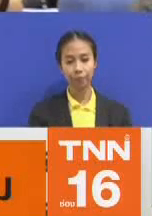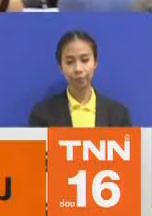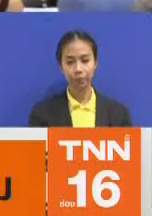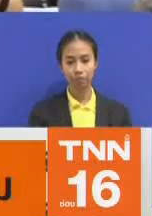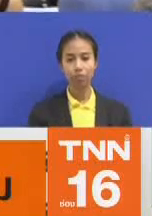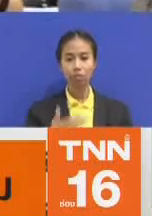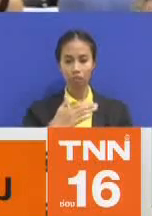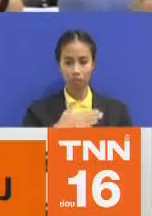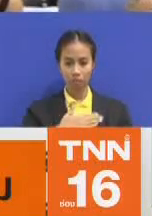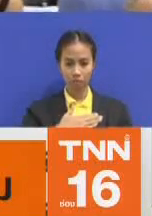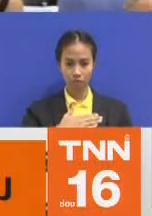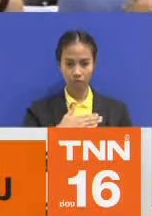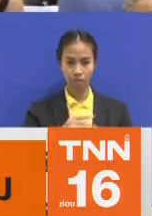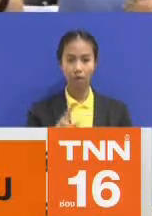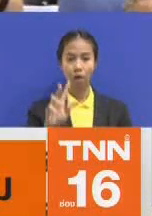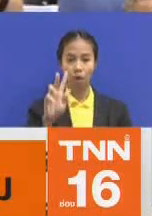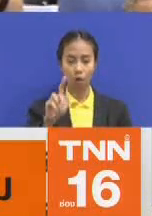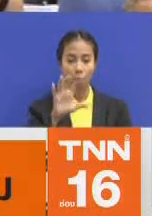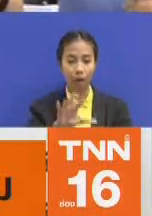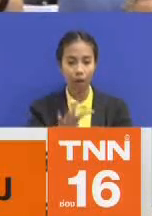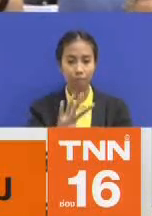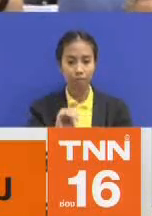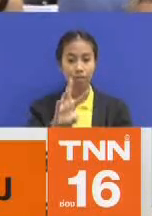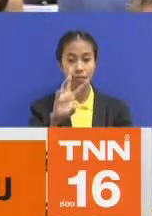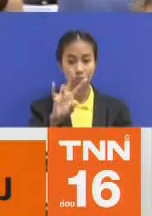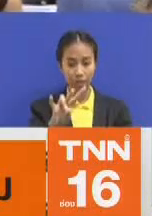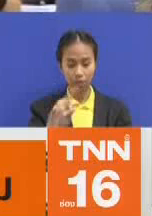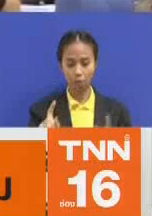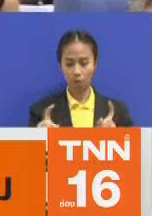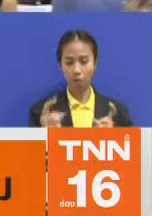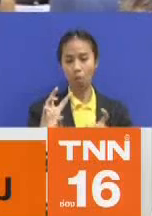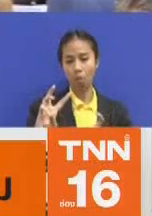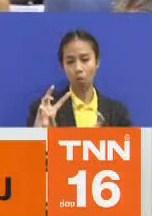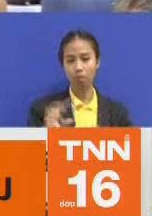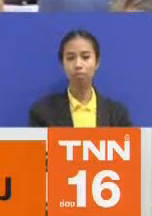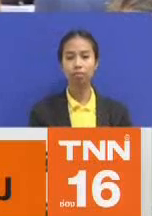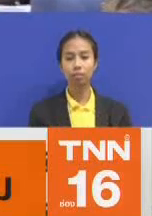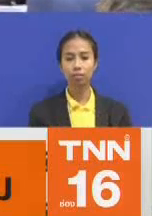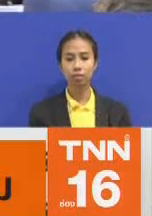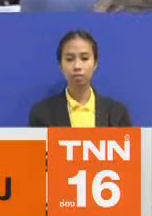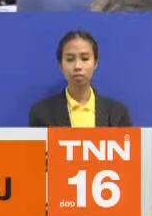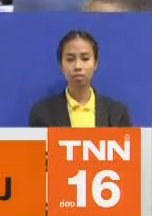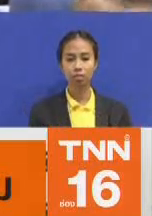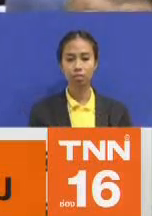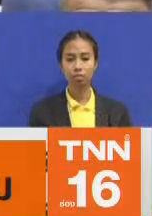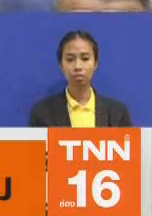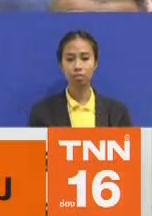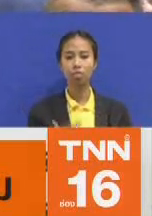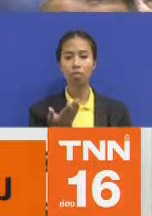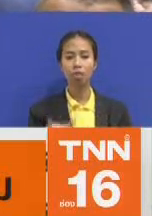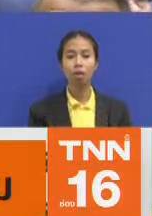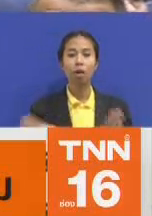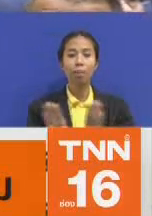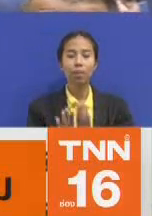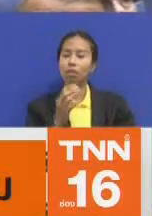ขณะนี้นายชลน่านสีแก้วนะครับได้ลุกขึ้นอภิปรายครับเพื่อเสนอ ขอปิดการอภิปราย